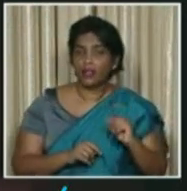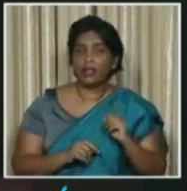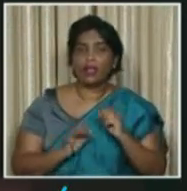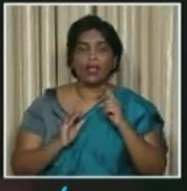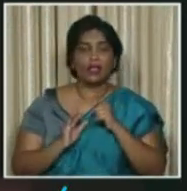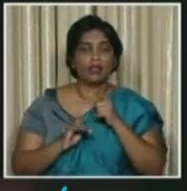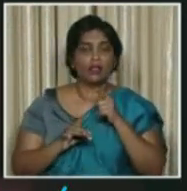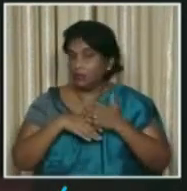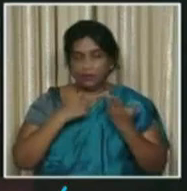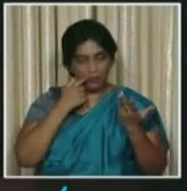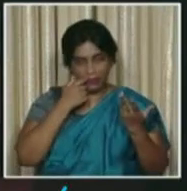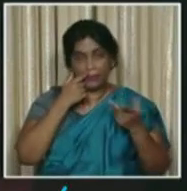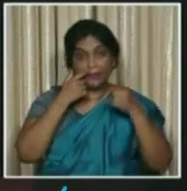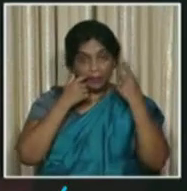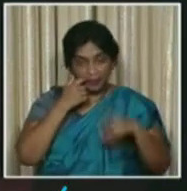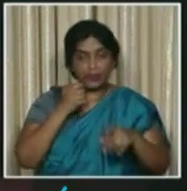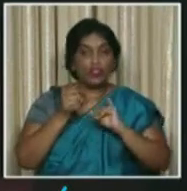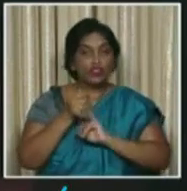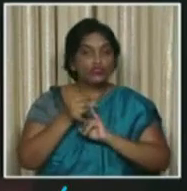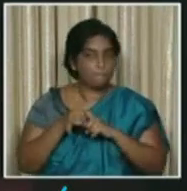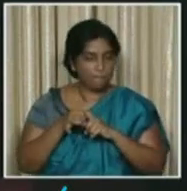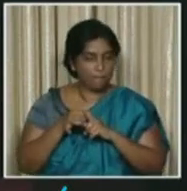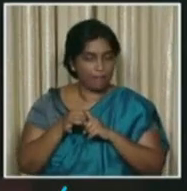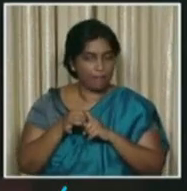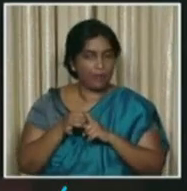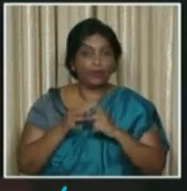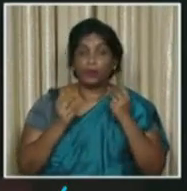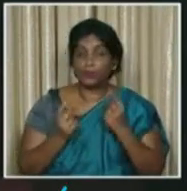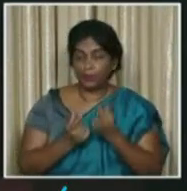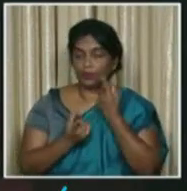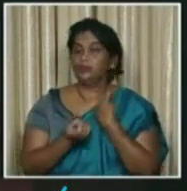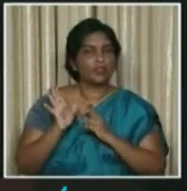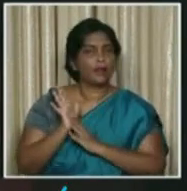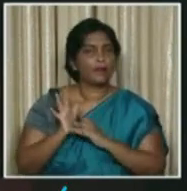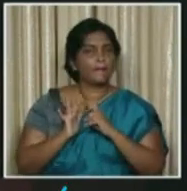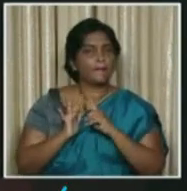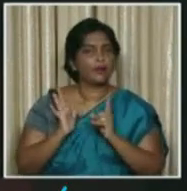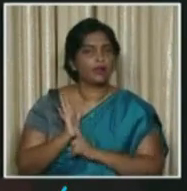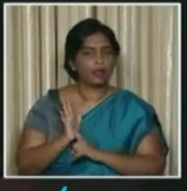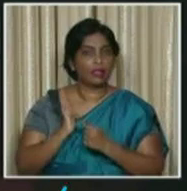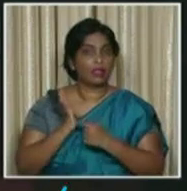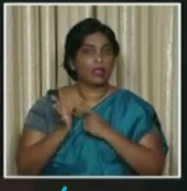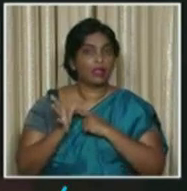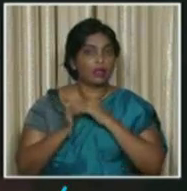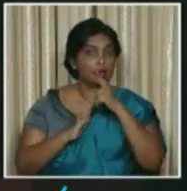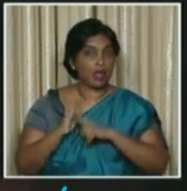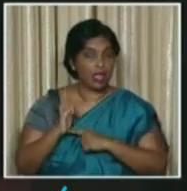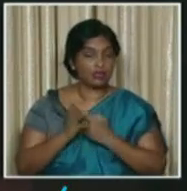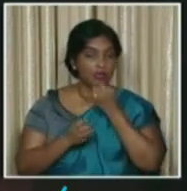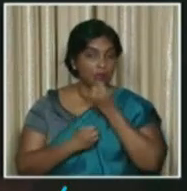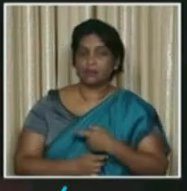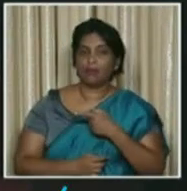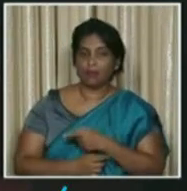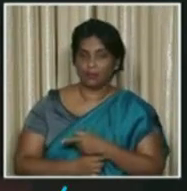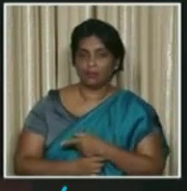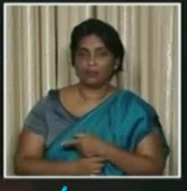ISIS එක මේක බාර ගන්න නැත්තේ කිය. එහෙනම් මේ සොනික් ප්‍රශ්නයක් වහාම විමර්ශනය කරන්න ඕන. ටාජ් එක පුපුරව ගන්නට ආපු